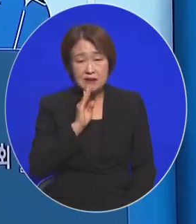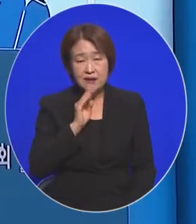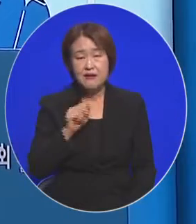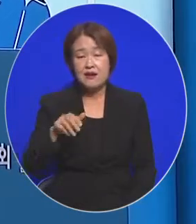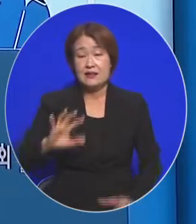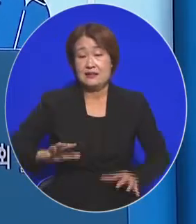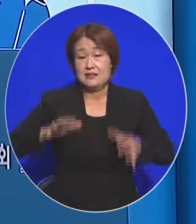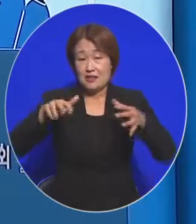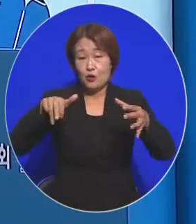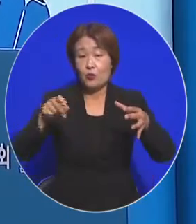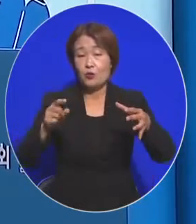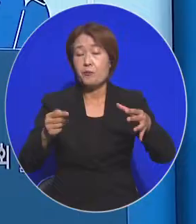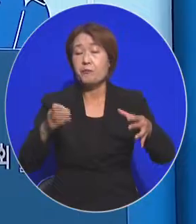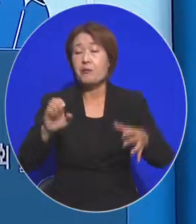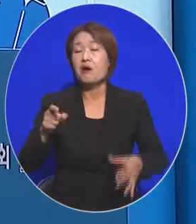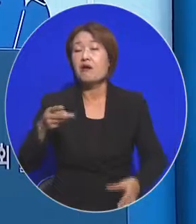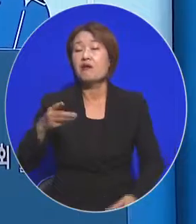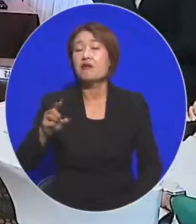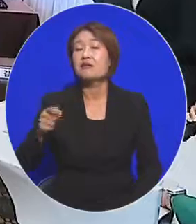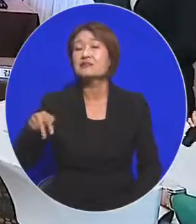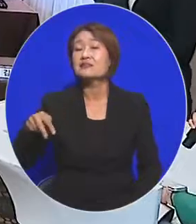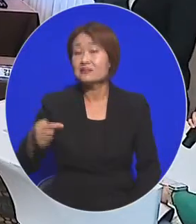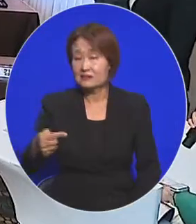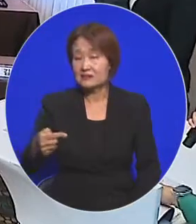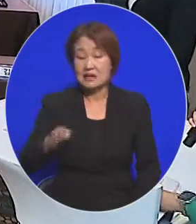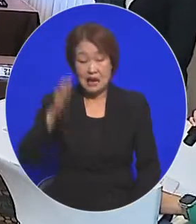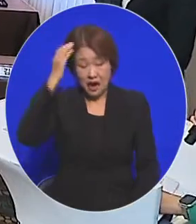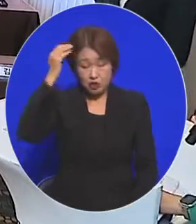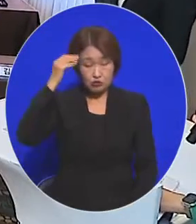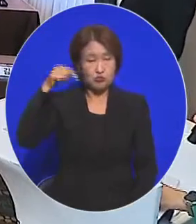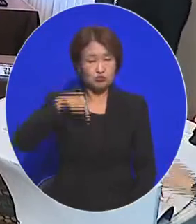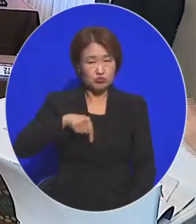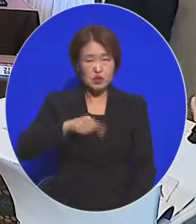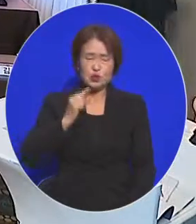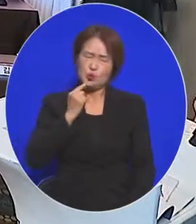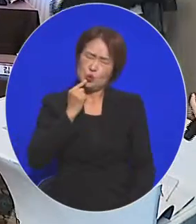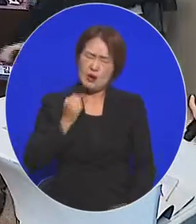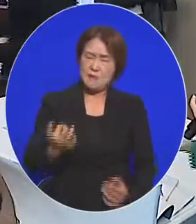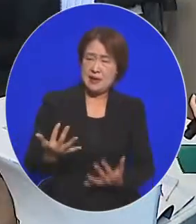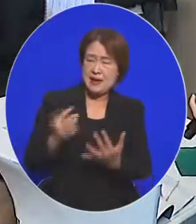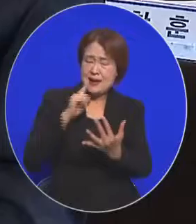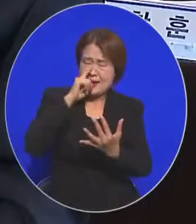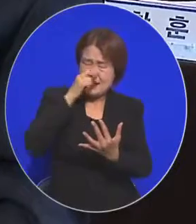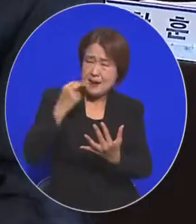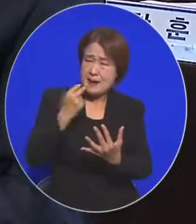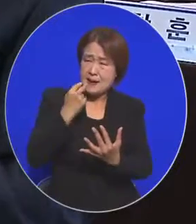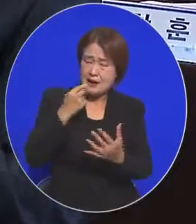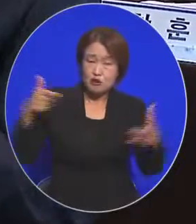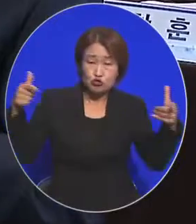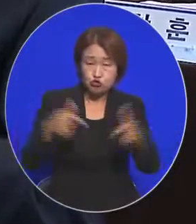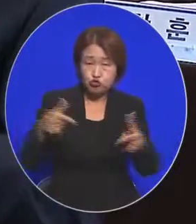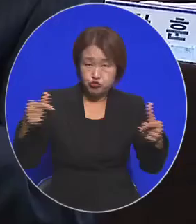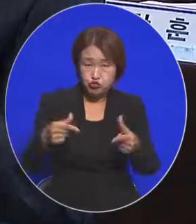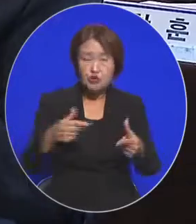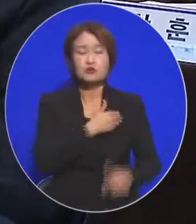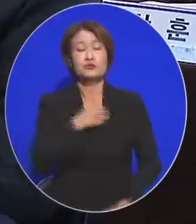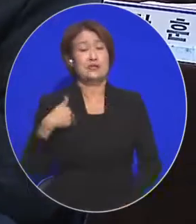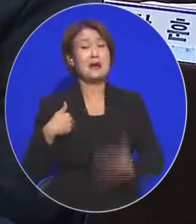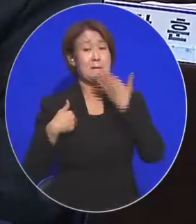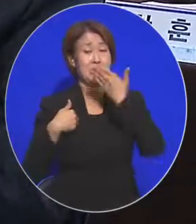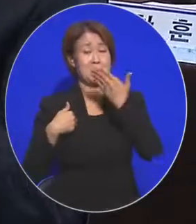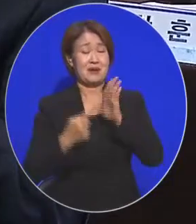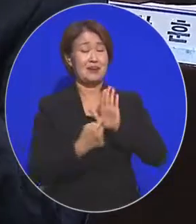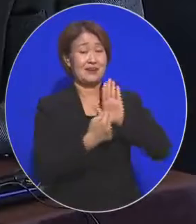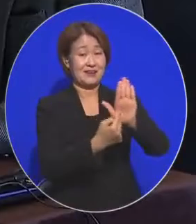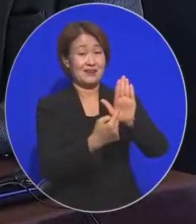콘퍼런스 환영사에서 대한민국은 탄소 중립 성공 가능성이 매우 큰 나라라고 평가했습니다. 이어 이